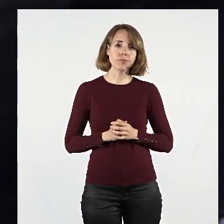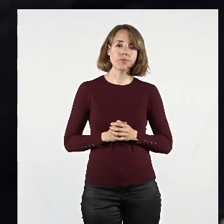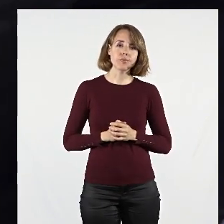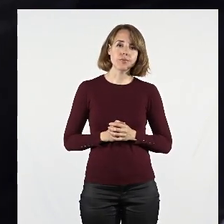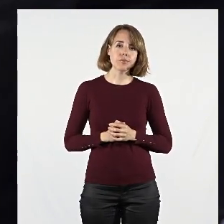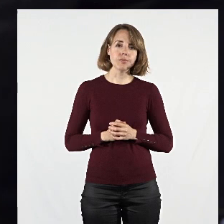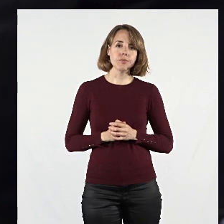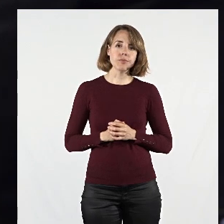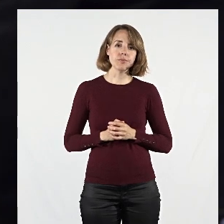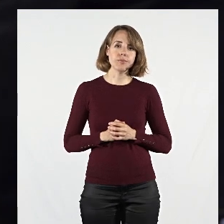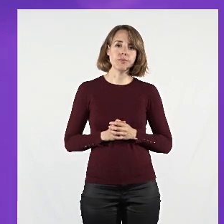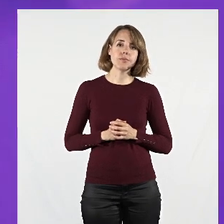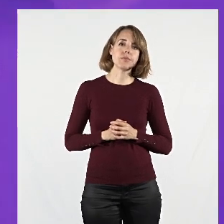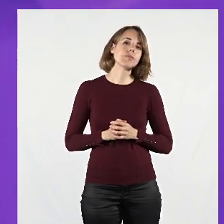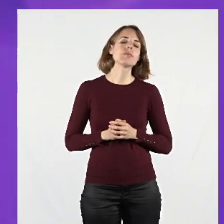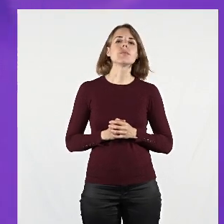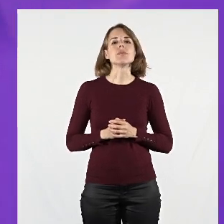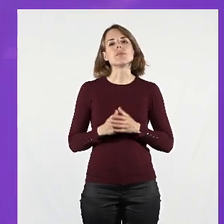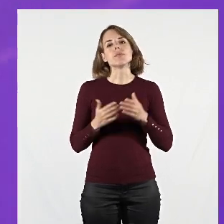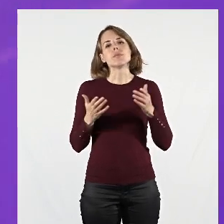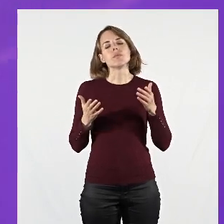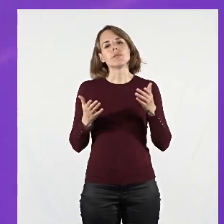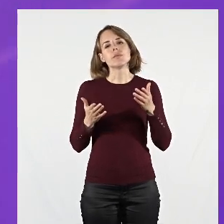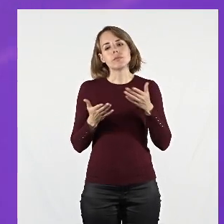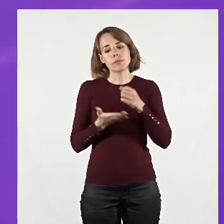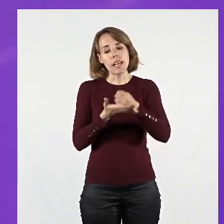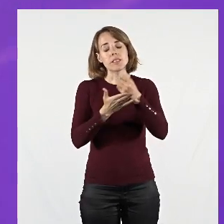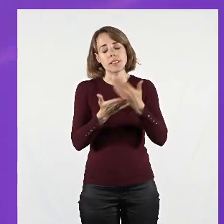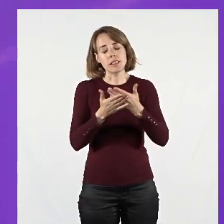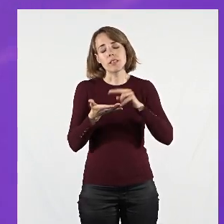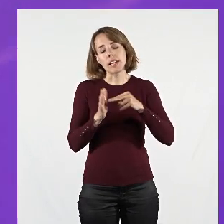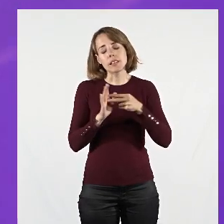orienter vers le choix d'une aide technique donnée, par exemple.